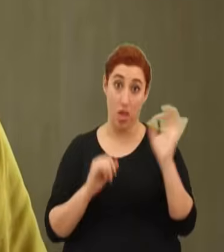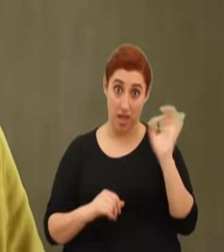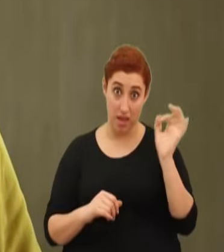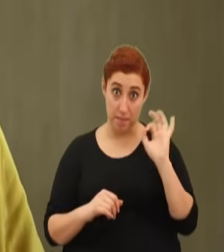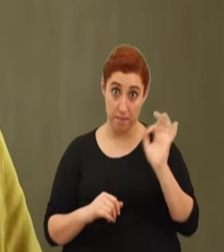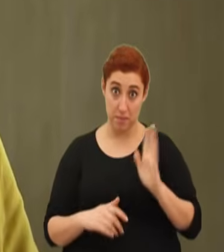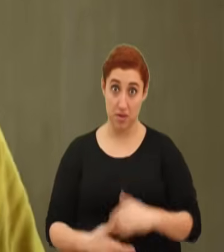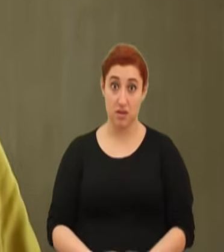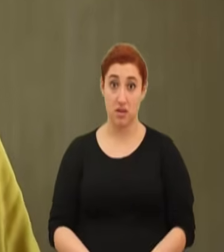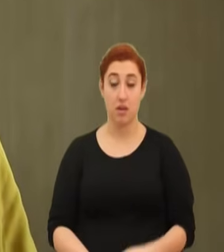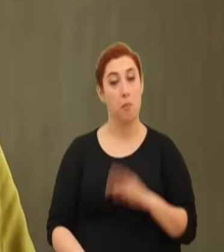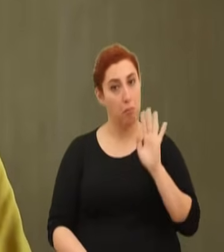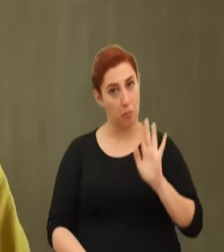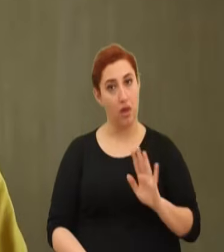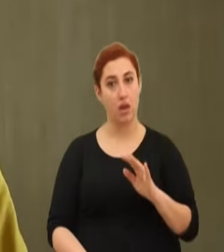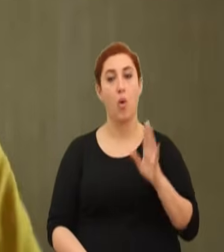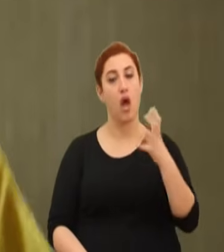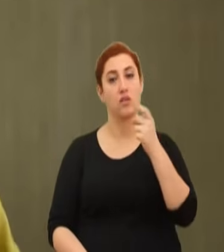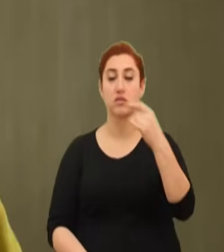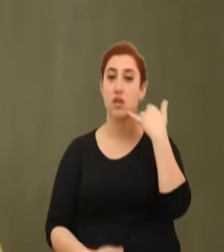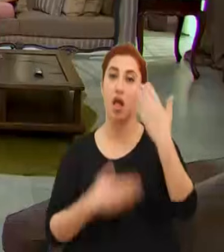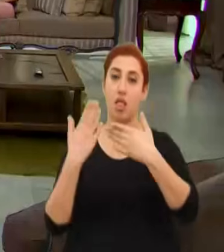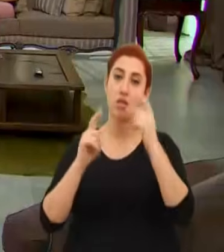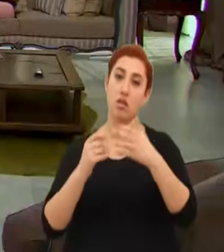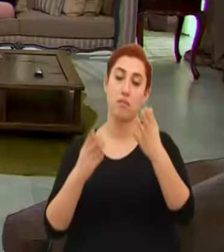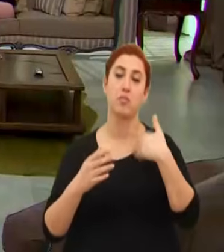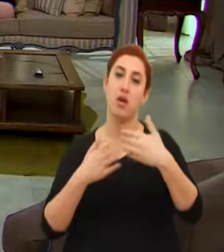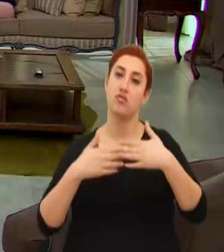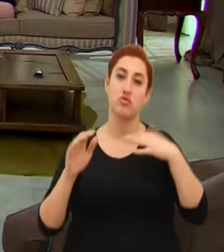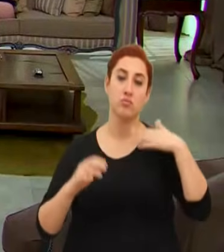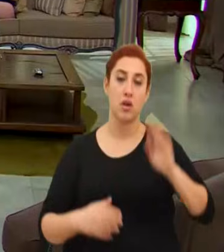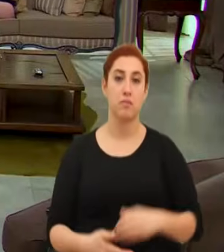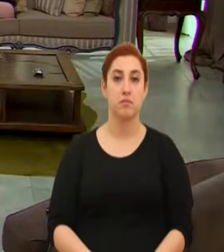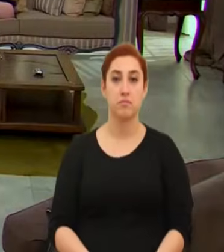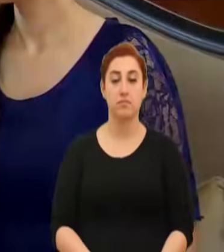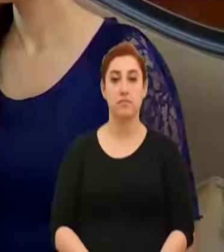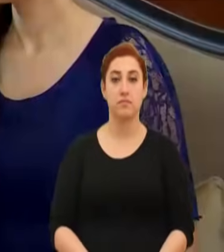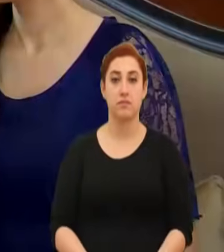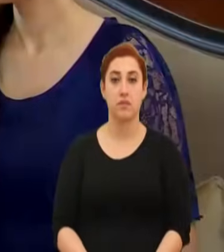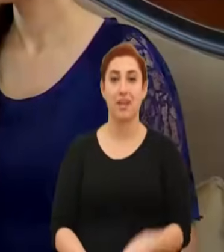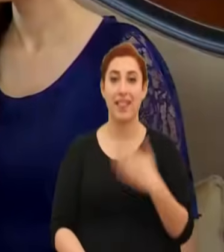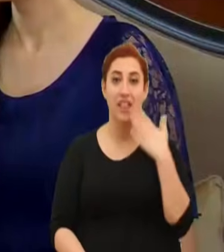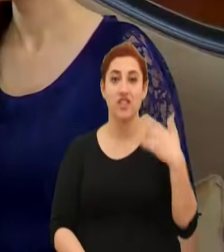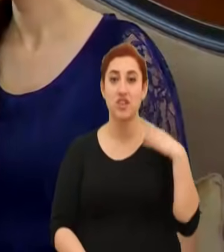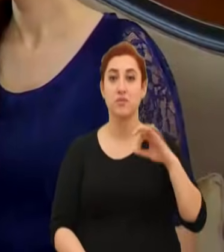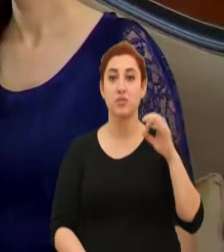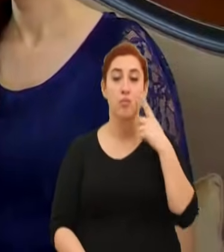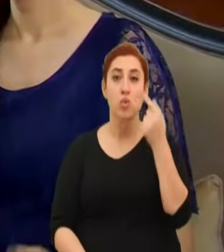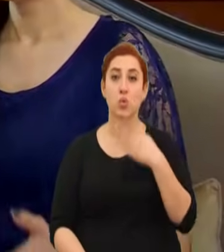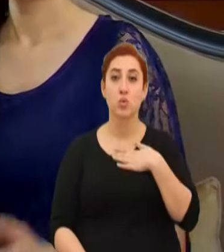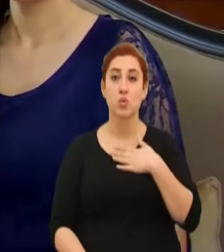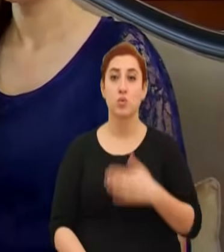mi? Peki, alın o zaman siz anlatın. Ben karışmayayım. Ay ne diyeceğiz şimdi